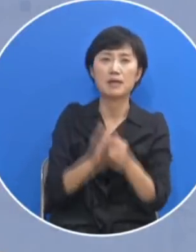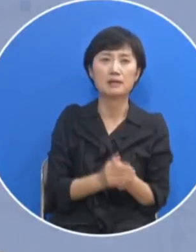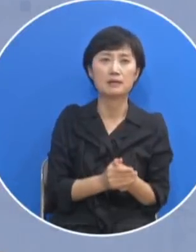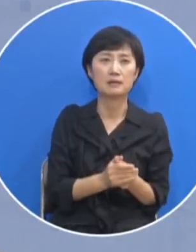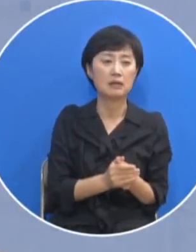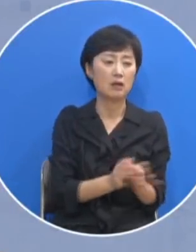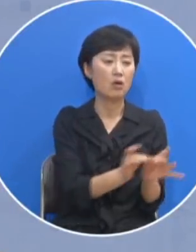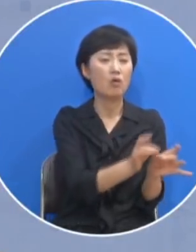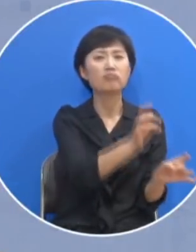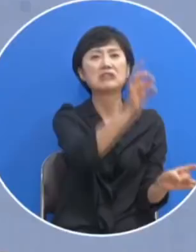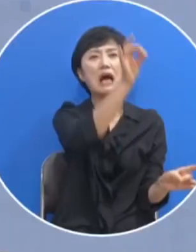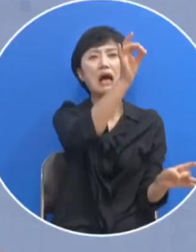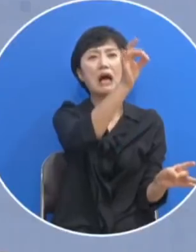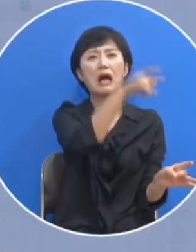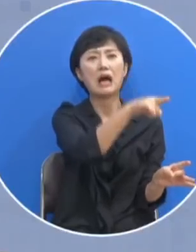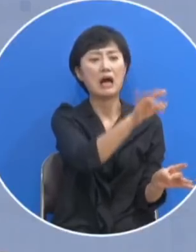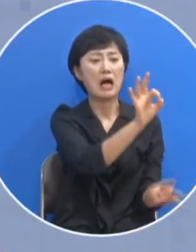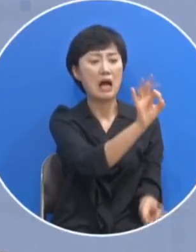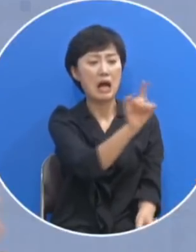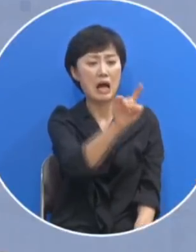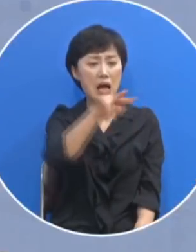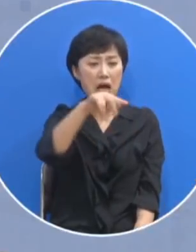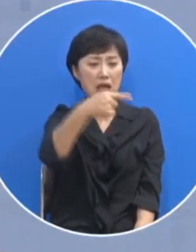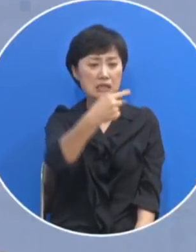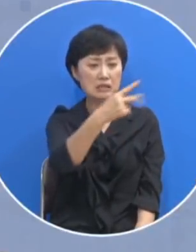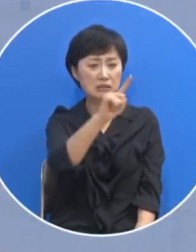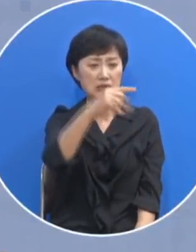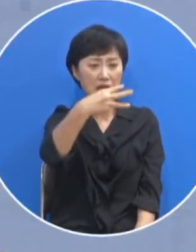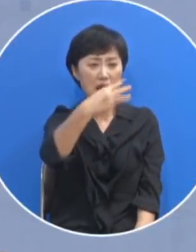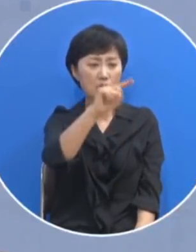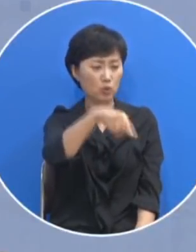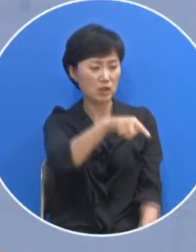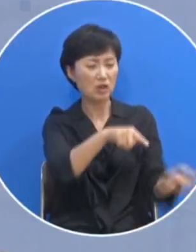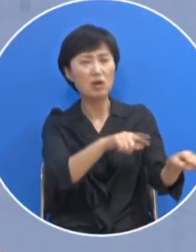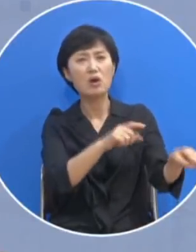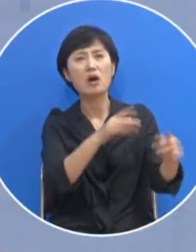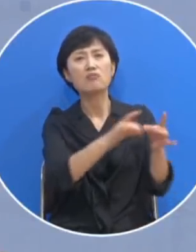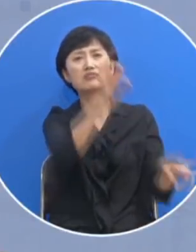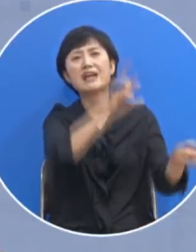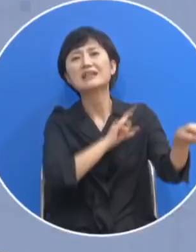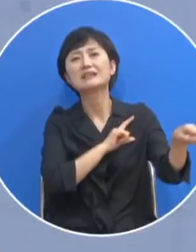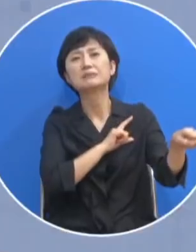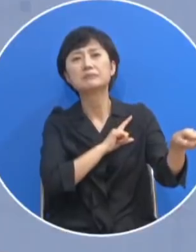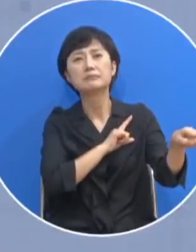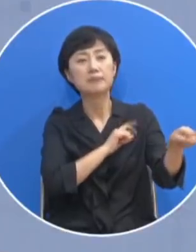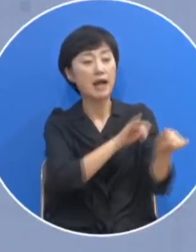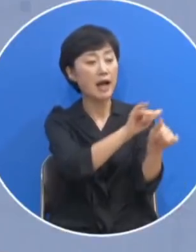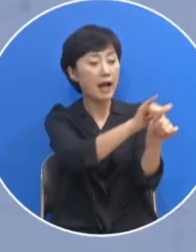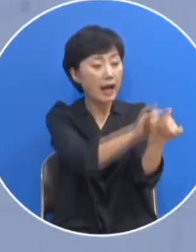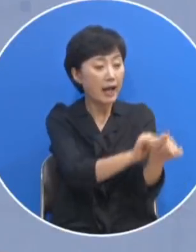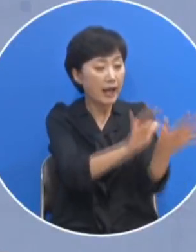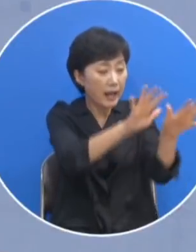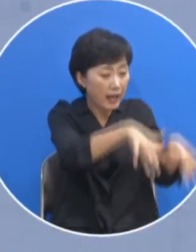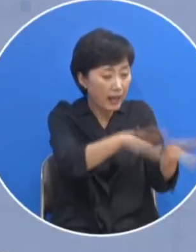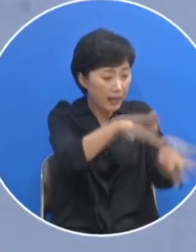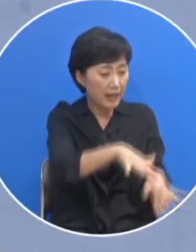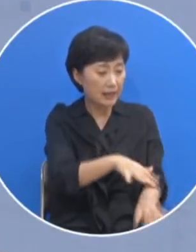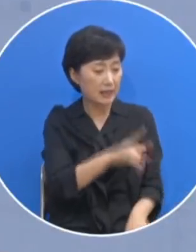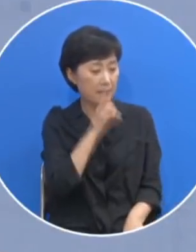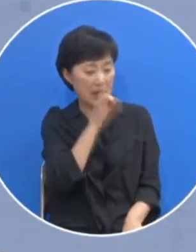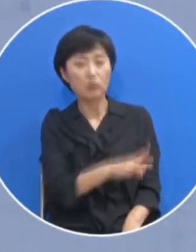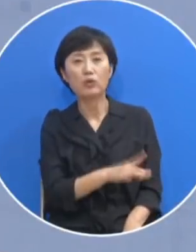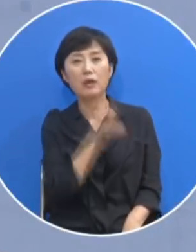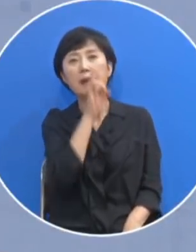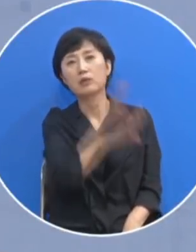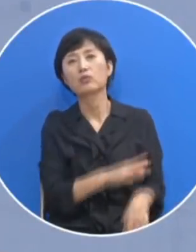마우스 더럽게 보면서 50 이에요 말도 안 돼 로 그러니까 하우 세타 어때요 썰비 하셨더라 패딩 그럼